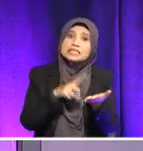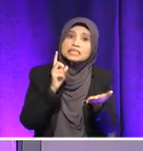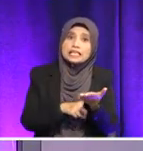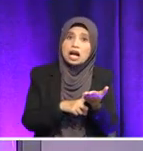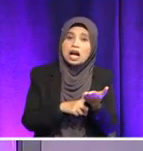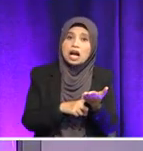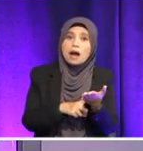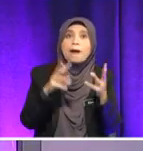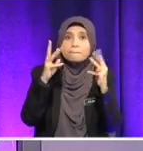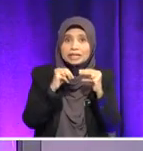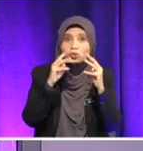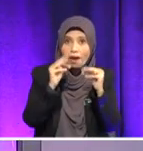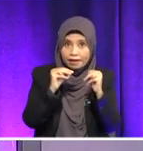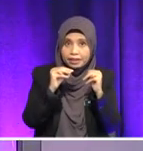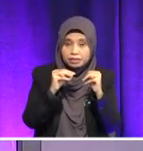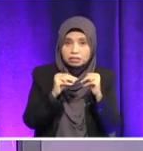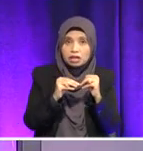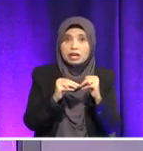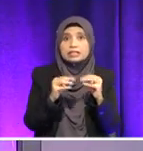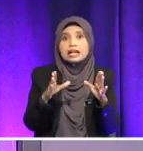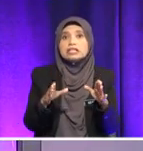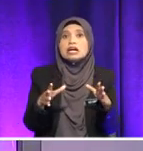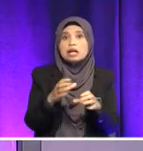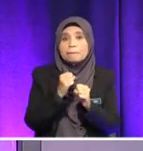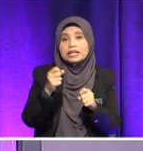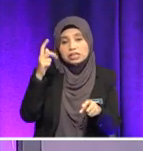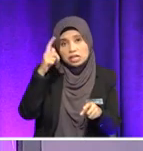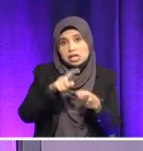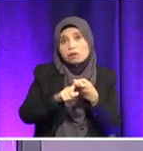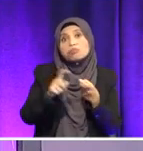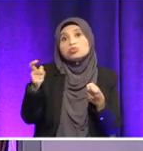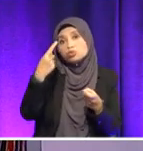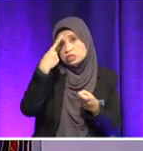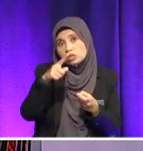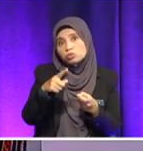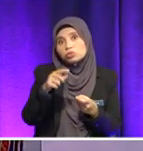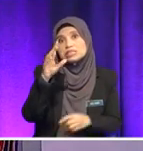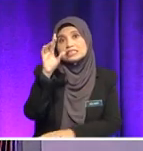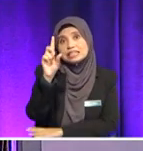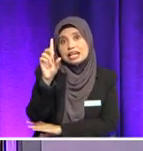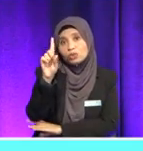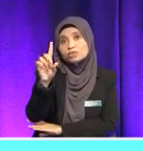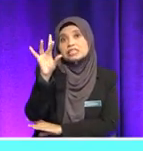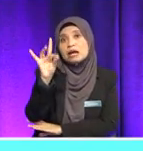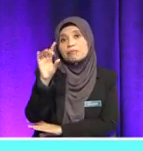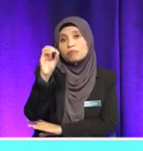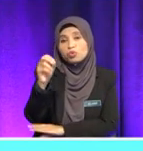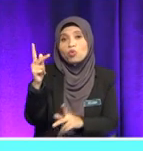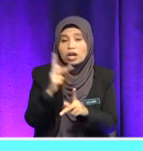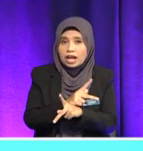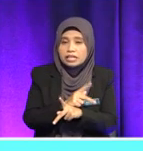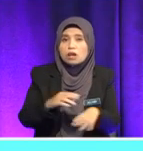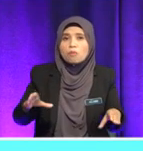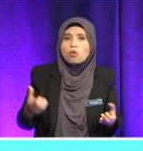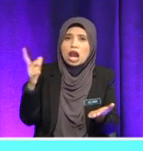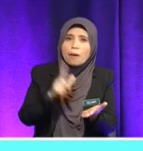membincangkan berbagai isu dan sedekat yang diketahui 118 kali perjumpaan telah diadakan bagi mengkaji membuat